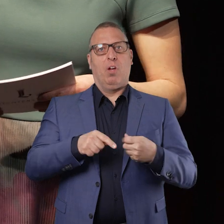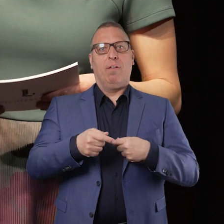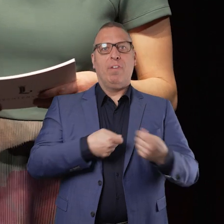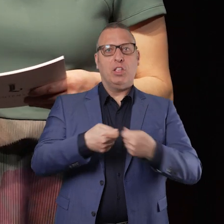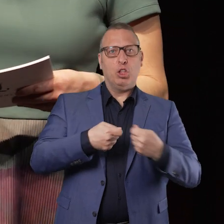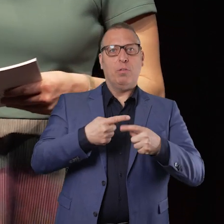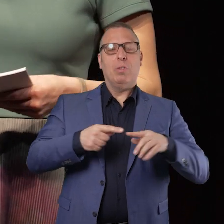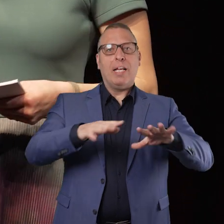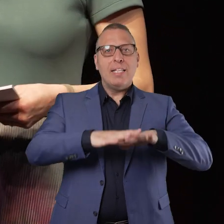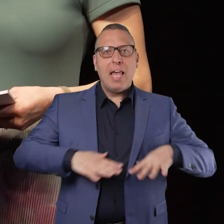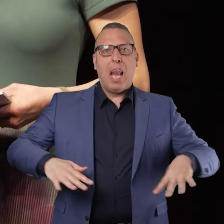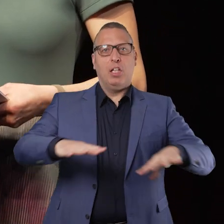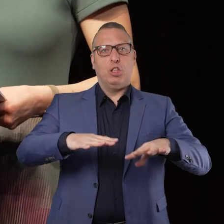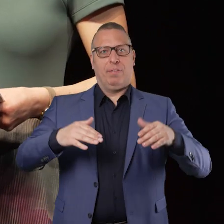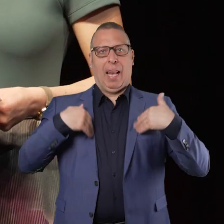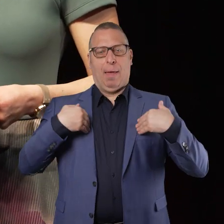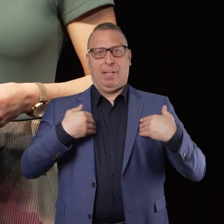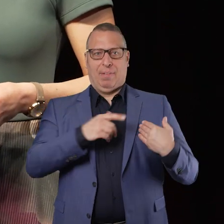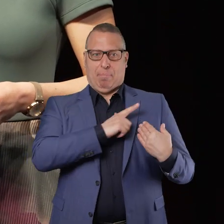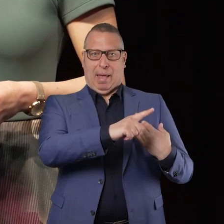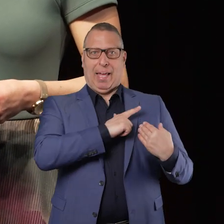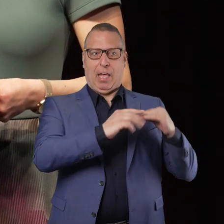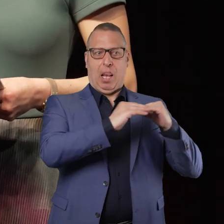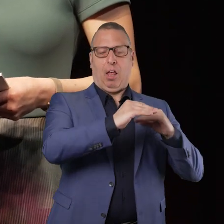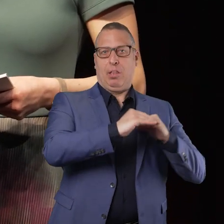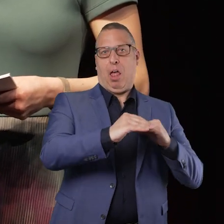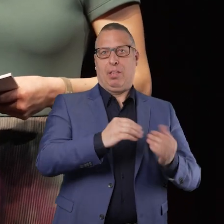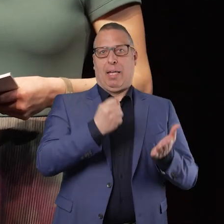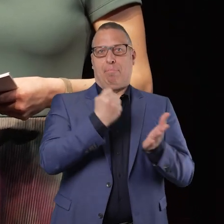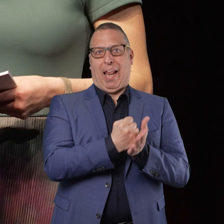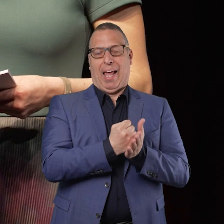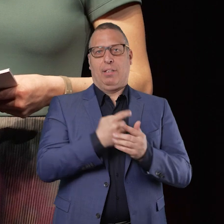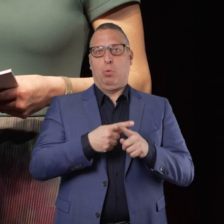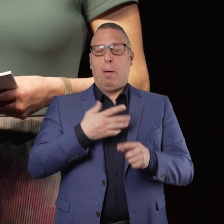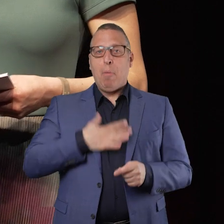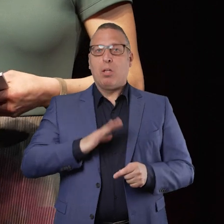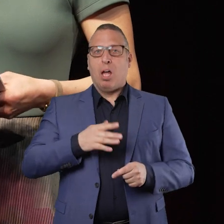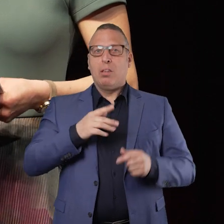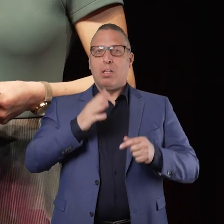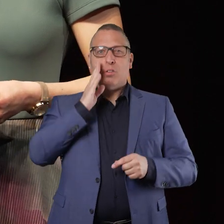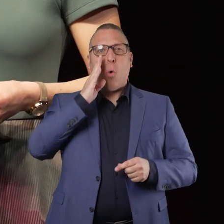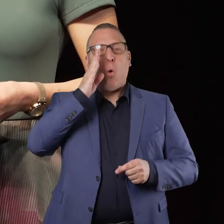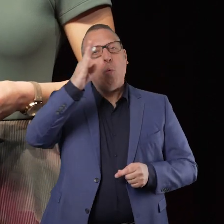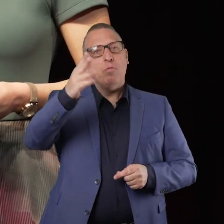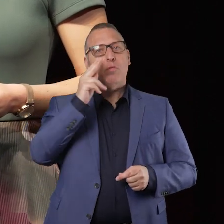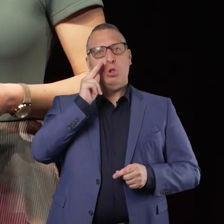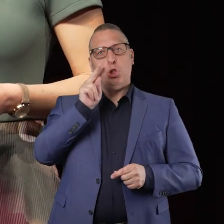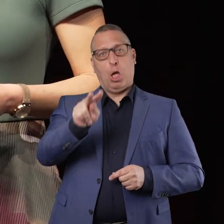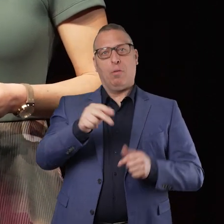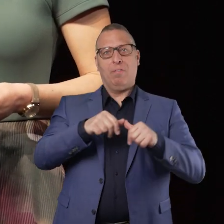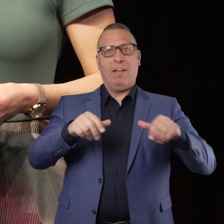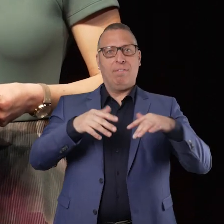das wirtschaftliche und gesellschaftliche Leben von unseren beiden Ländern prägt hat. Wir wollen dann auch zusammen in Zukunft